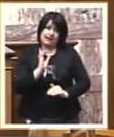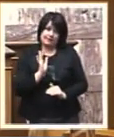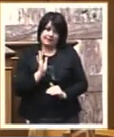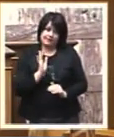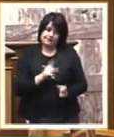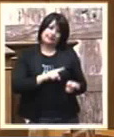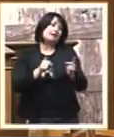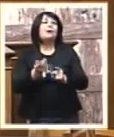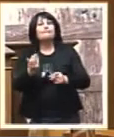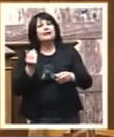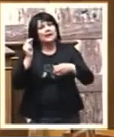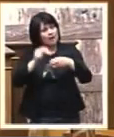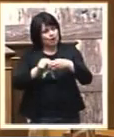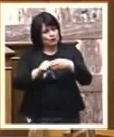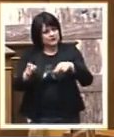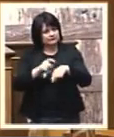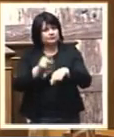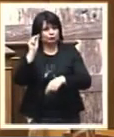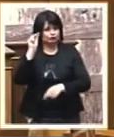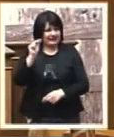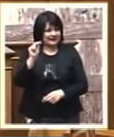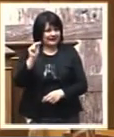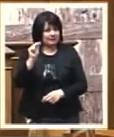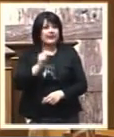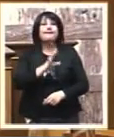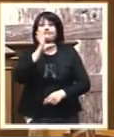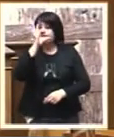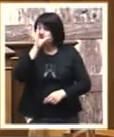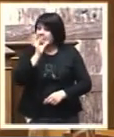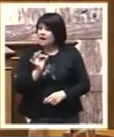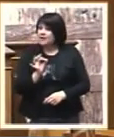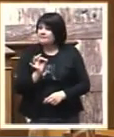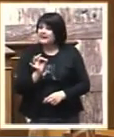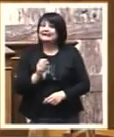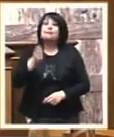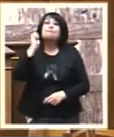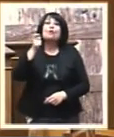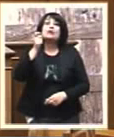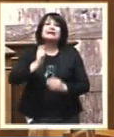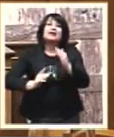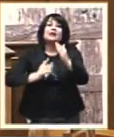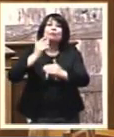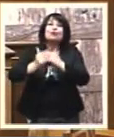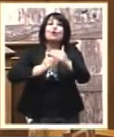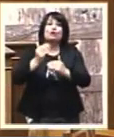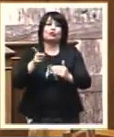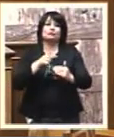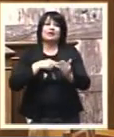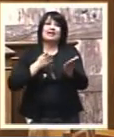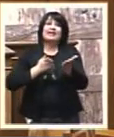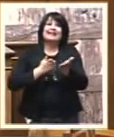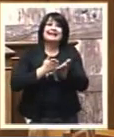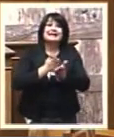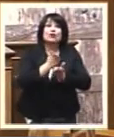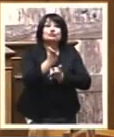και προεκλογικά, και σήμερα υποσχόμαστε μια πραγματικά προοδευτική πολιτική για τους νέους, δικαιοσύνης ανάμεσα